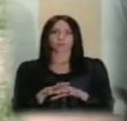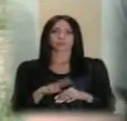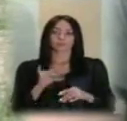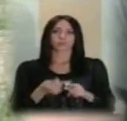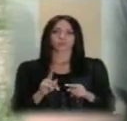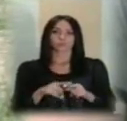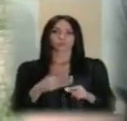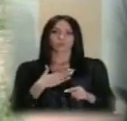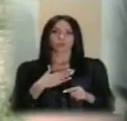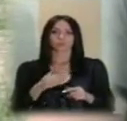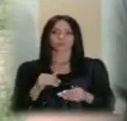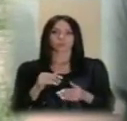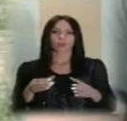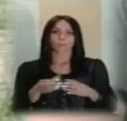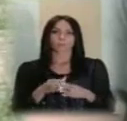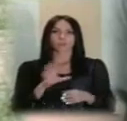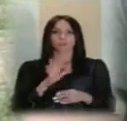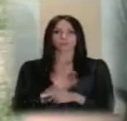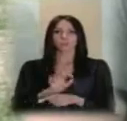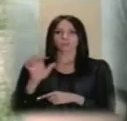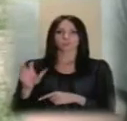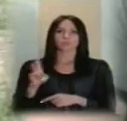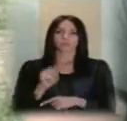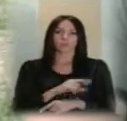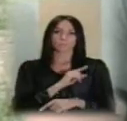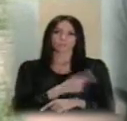була відправлена на посилення, і ми